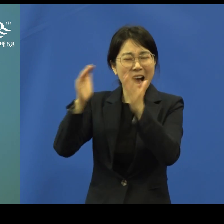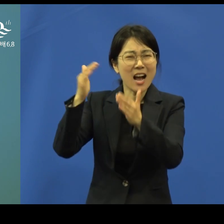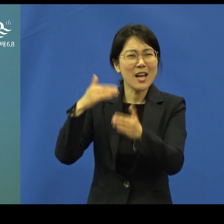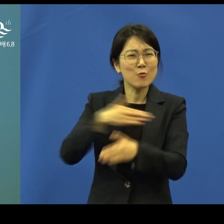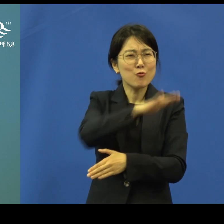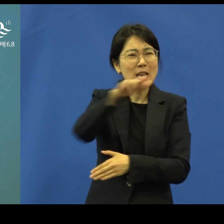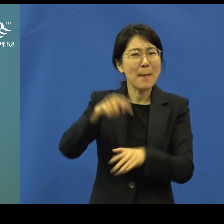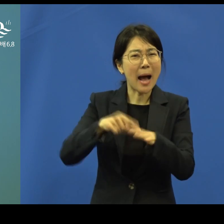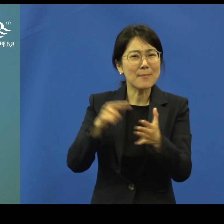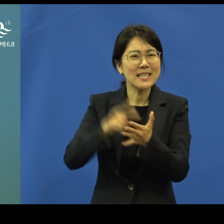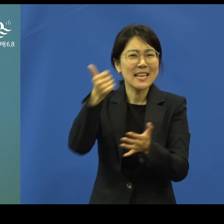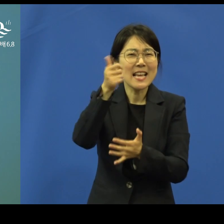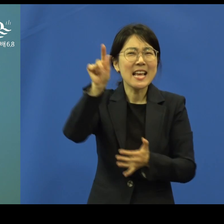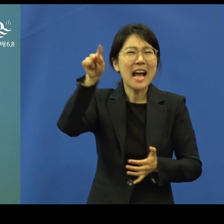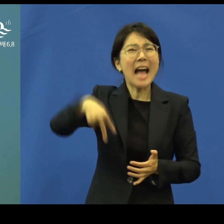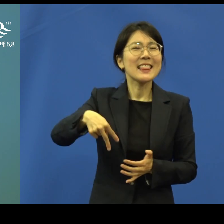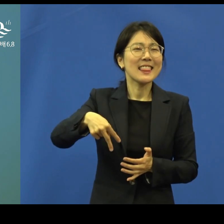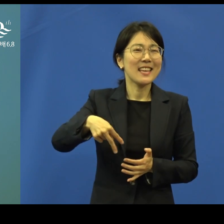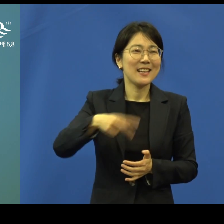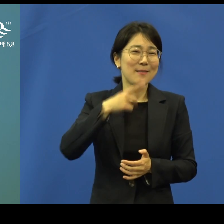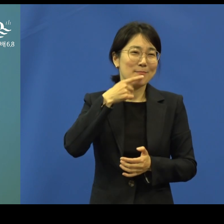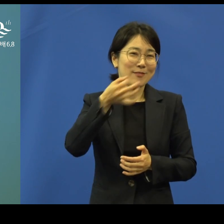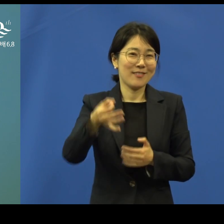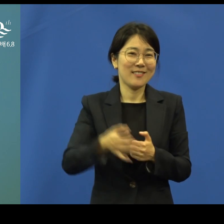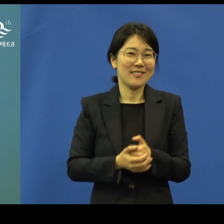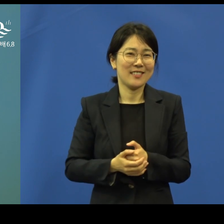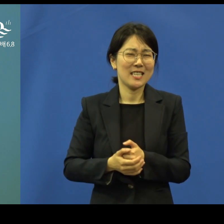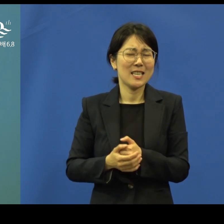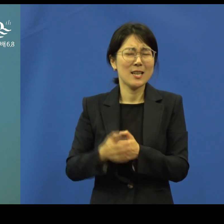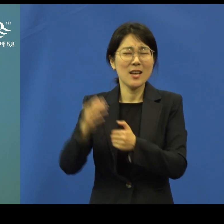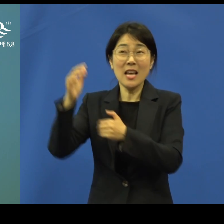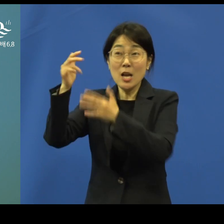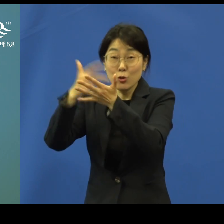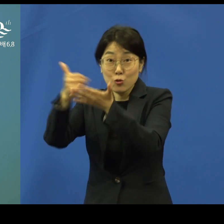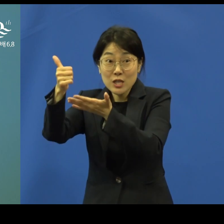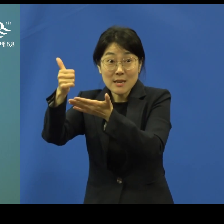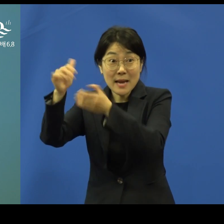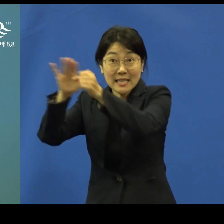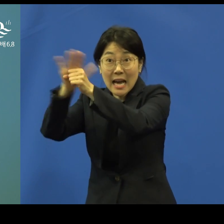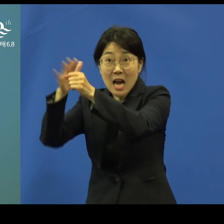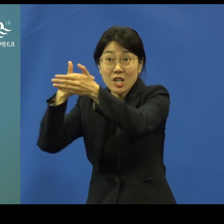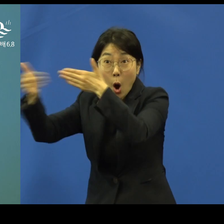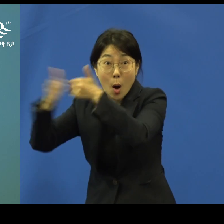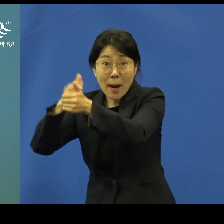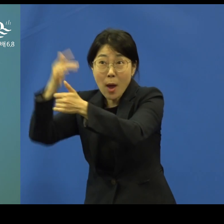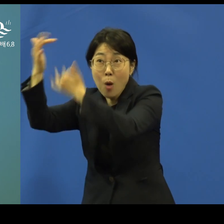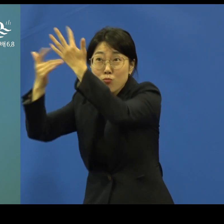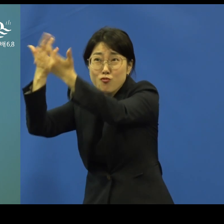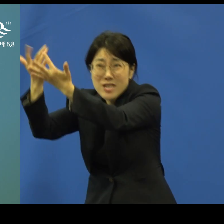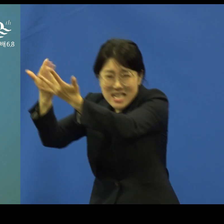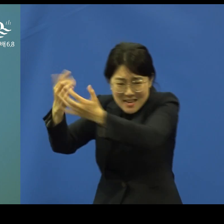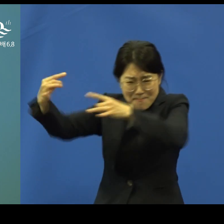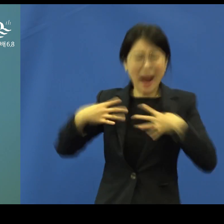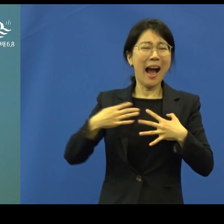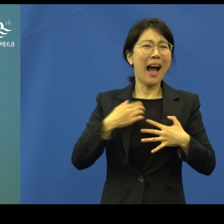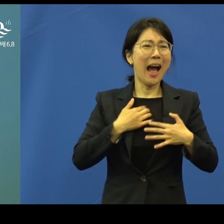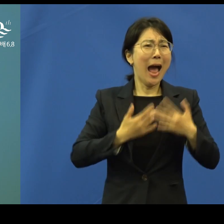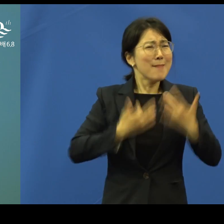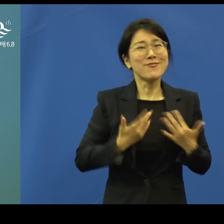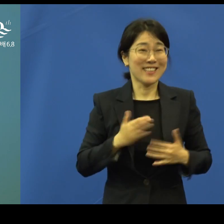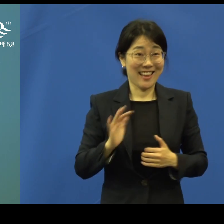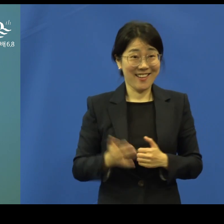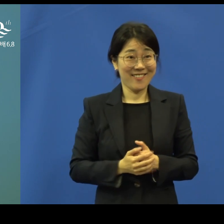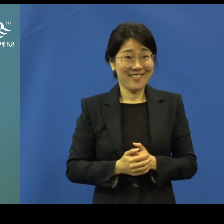그 사랑을 맛본 사람은 가슴에 불이 붙는 거죠. 여러분, 우리가 뜨거워져야 하겠다고 결단한다고 뜨거워지는 게 아니잖아요.